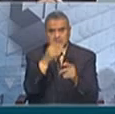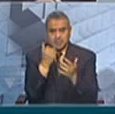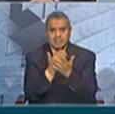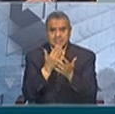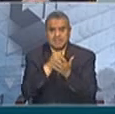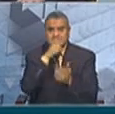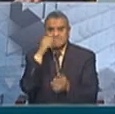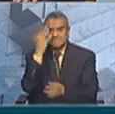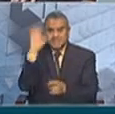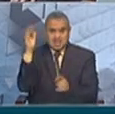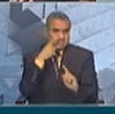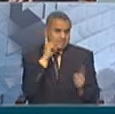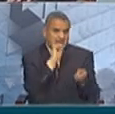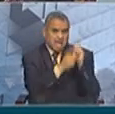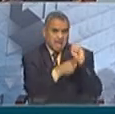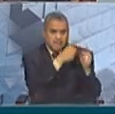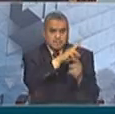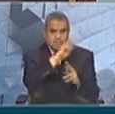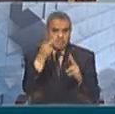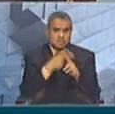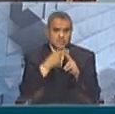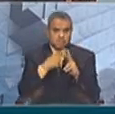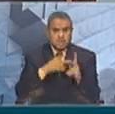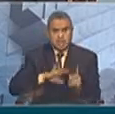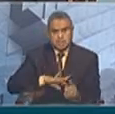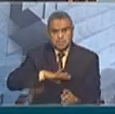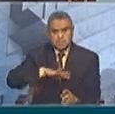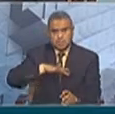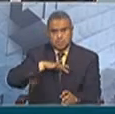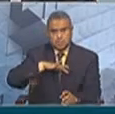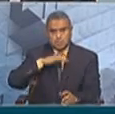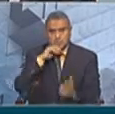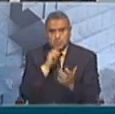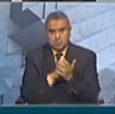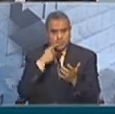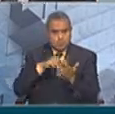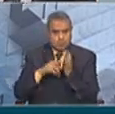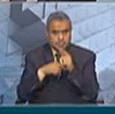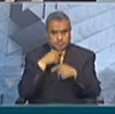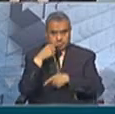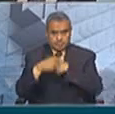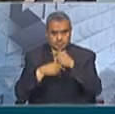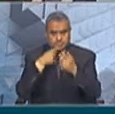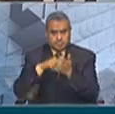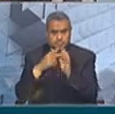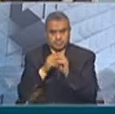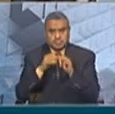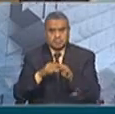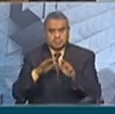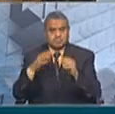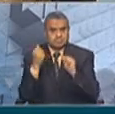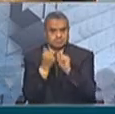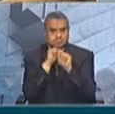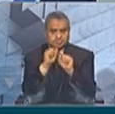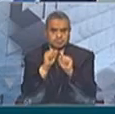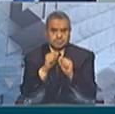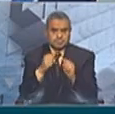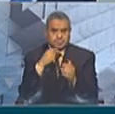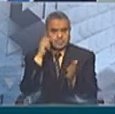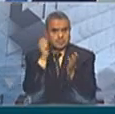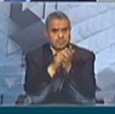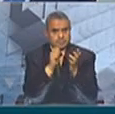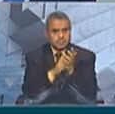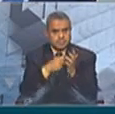كانت ستنجح أم لا. يعني هل سيبادر رئيس الجمهورية إلى إجراء استشارات سريعة أم